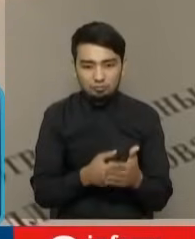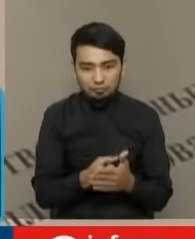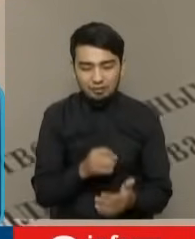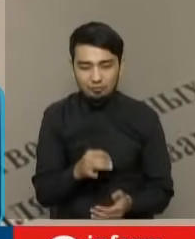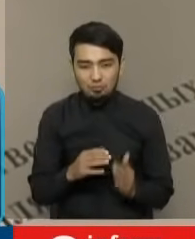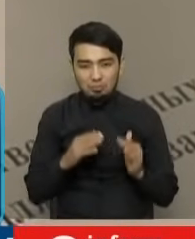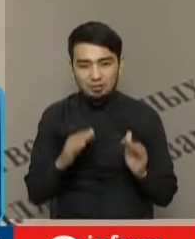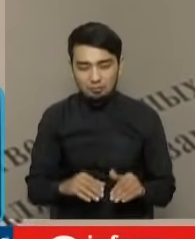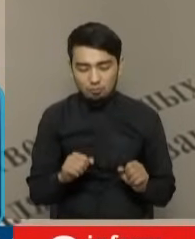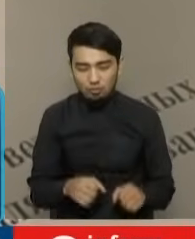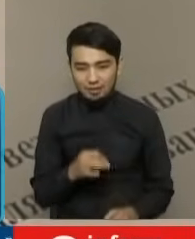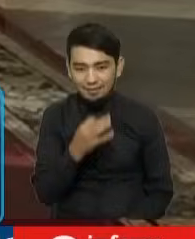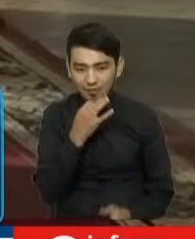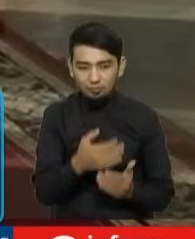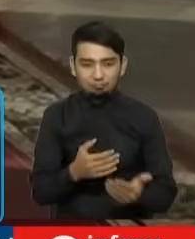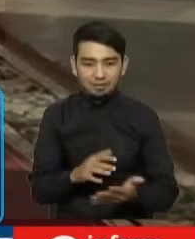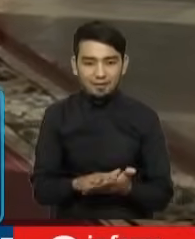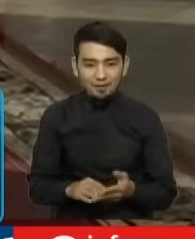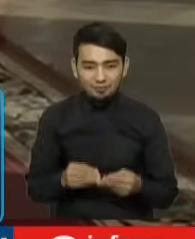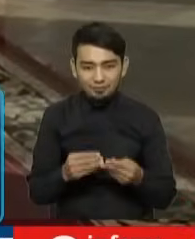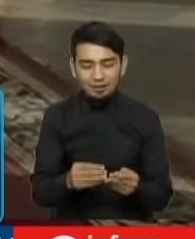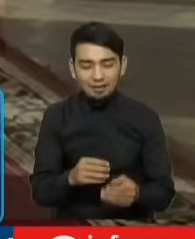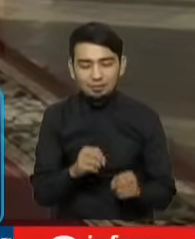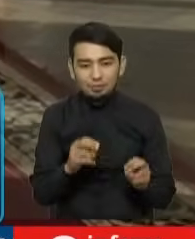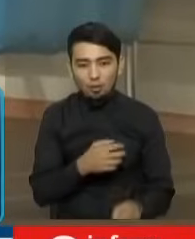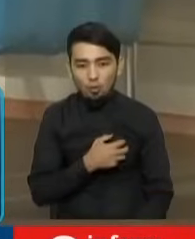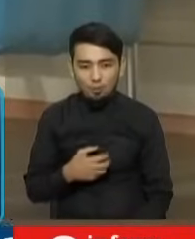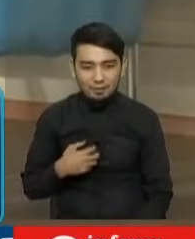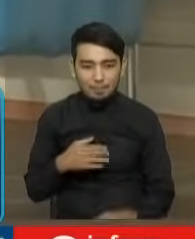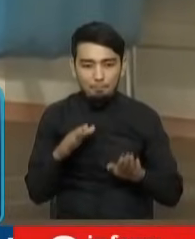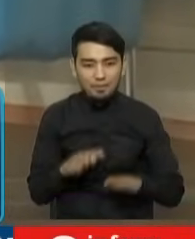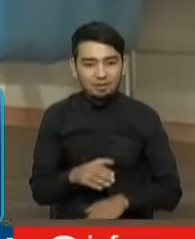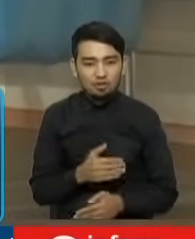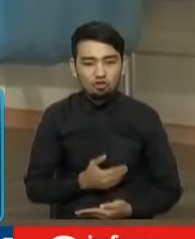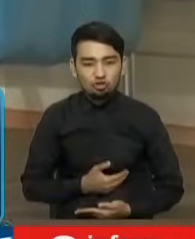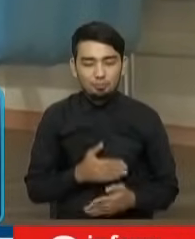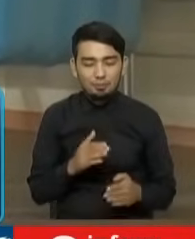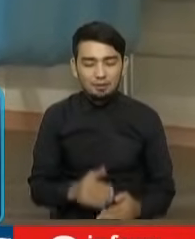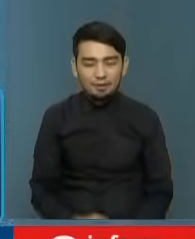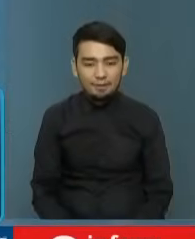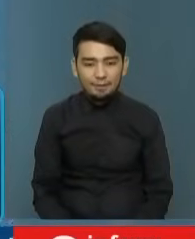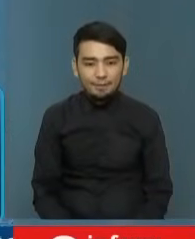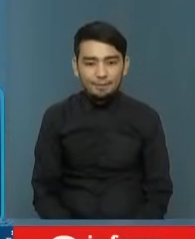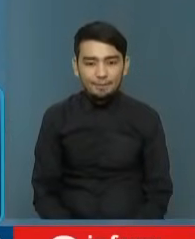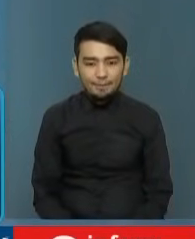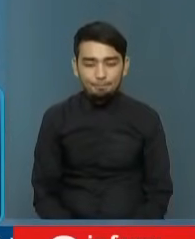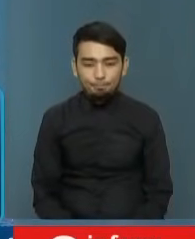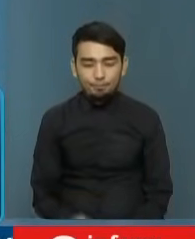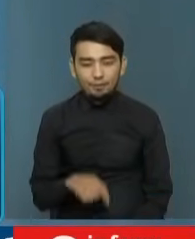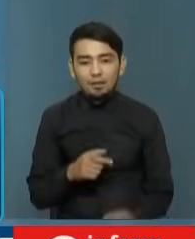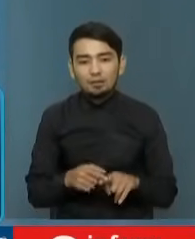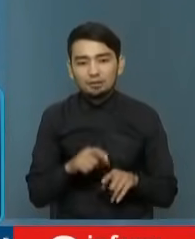Для этого нужно заранее подать заявление в избирательную комиссию по месту проживания. В этот раз у нас на